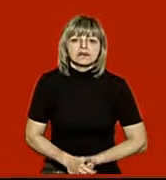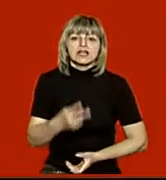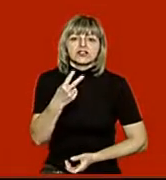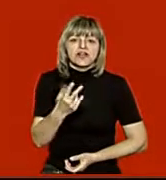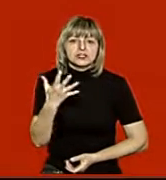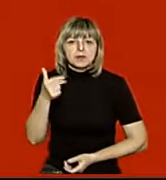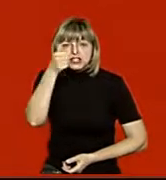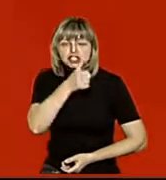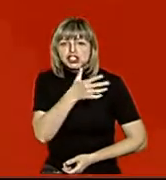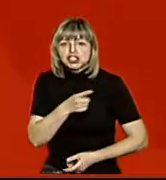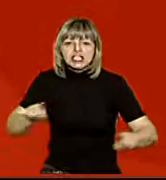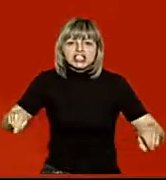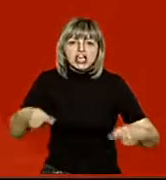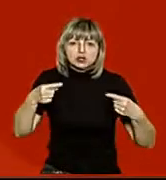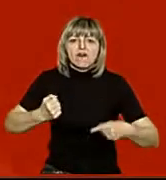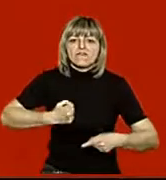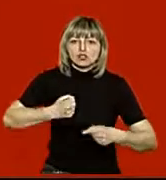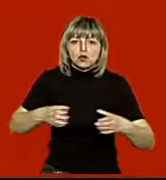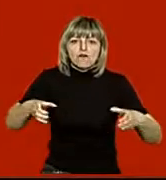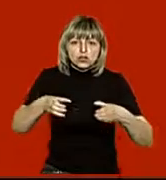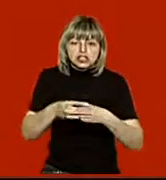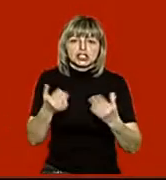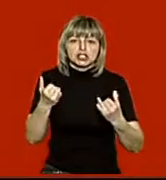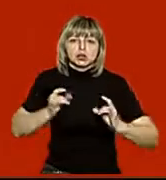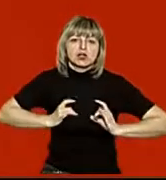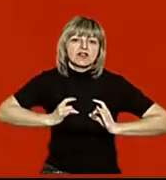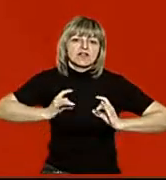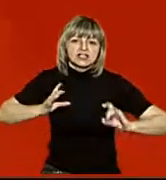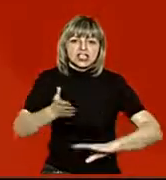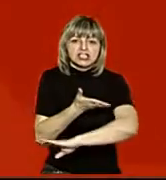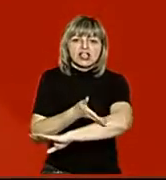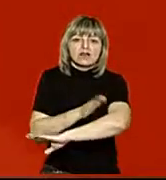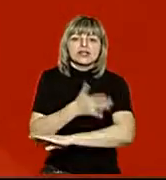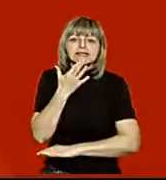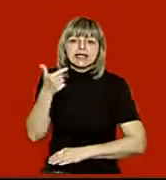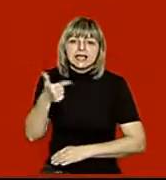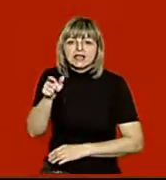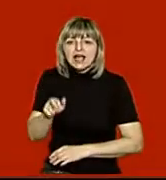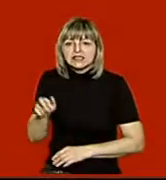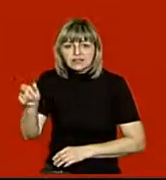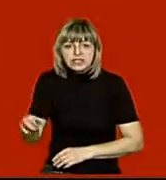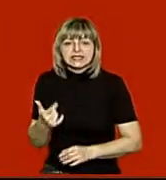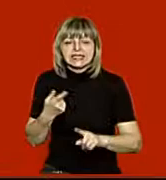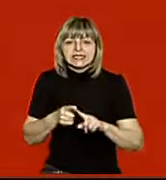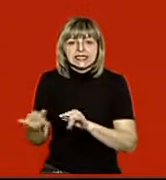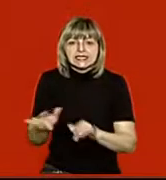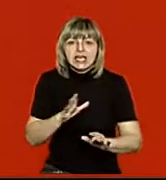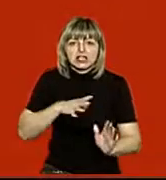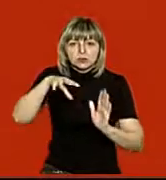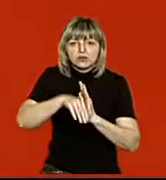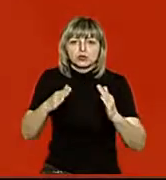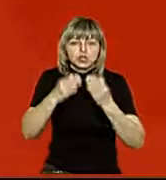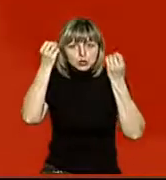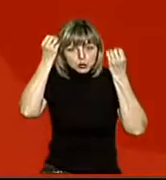Двадцять п'яту річницю з часу заснування військової частини сьогодні відзначили волинські нацгвардійці. Захід відбувся у Палаці культури обласного